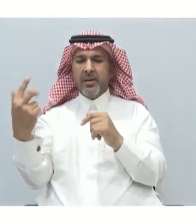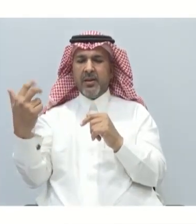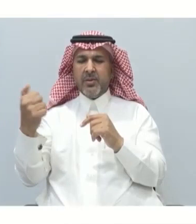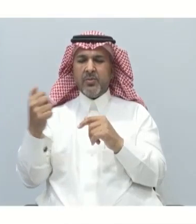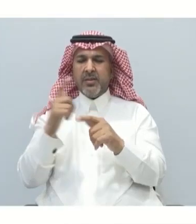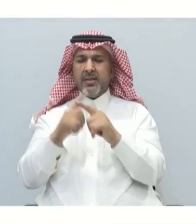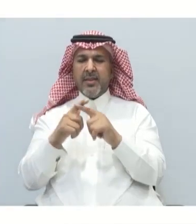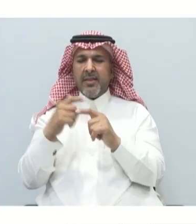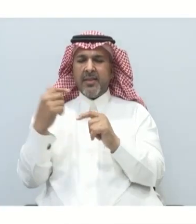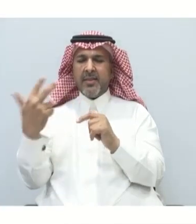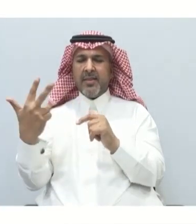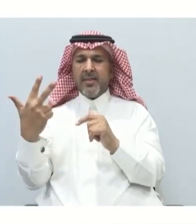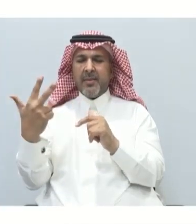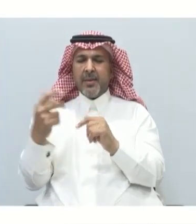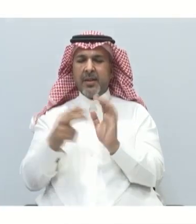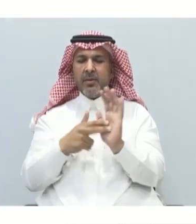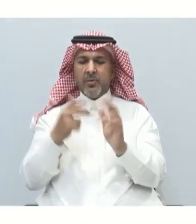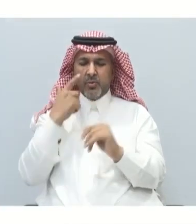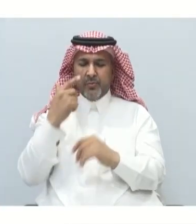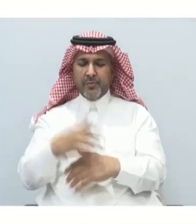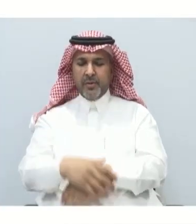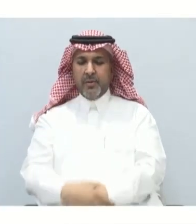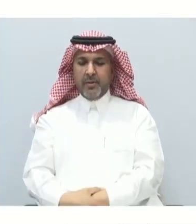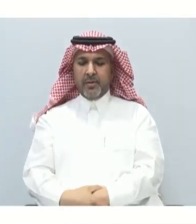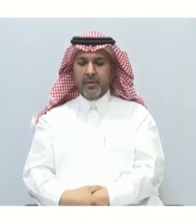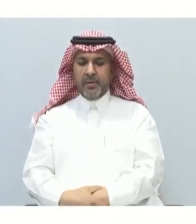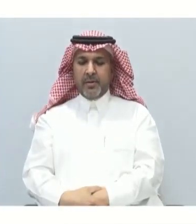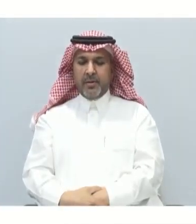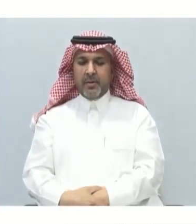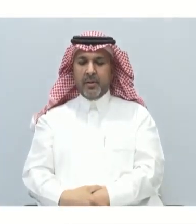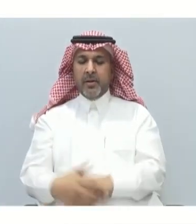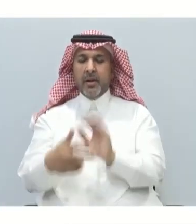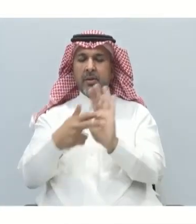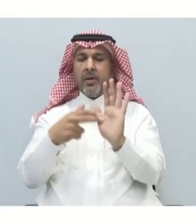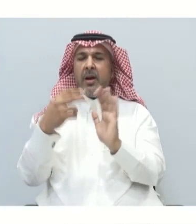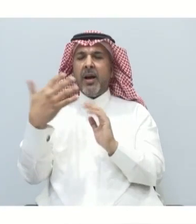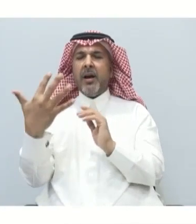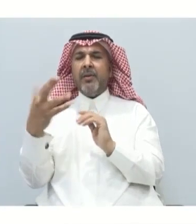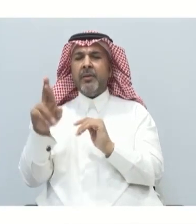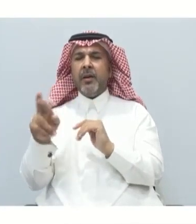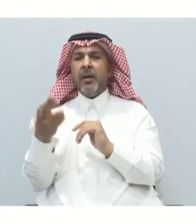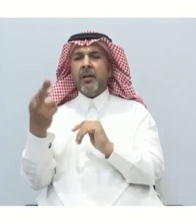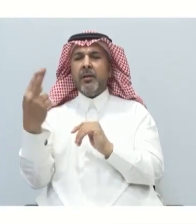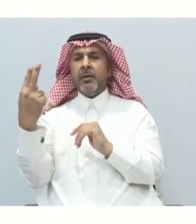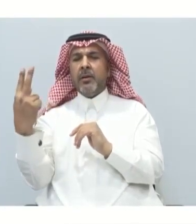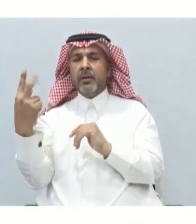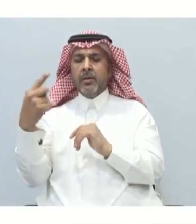1.61 ضرب 8 بهذا الشكل حيطلع الناتج 5.1